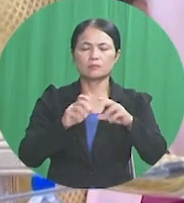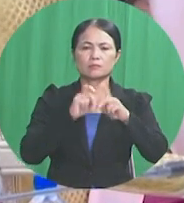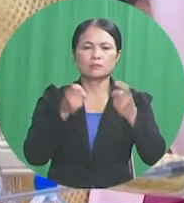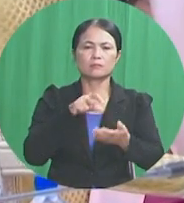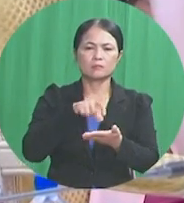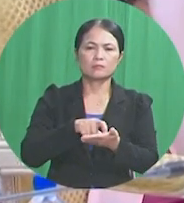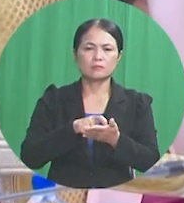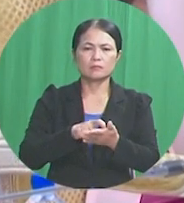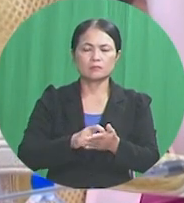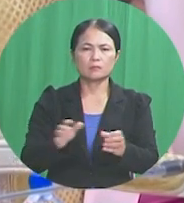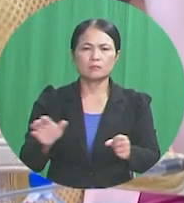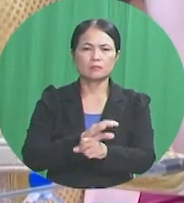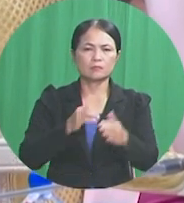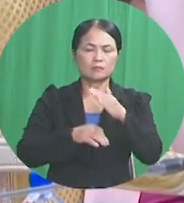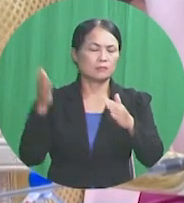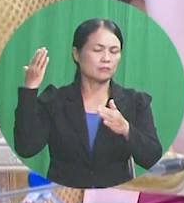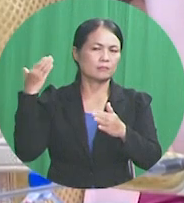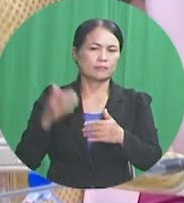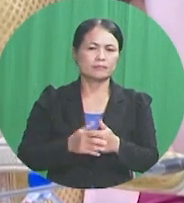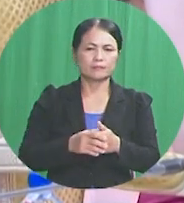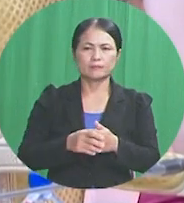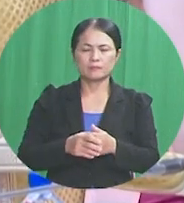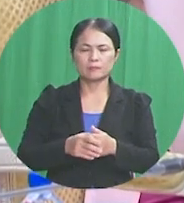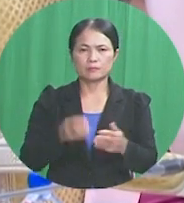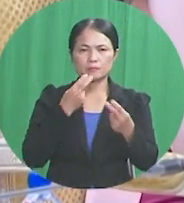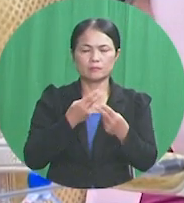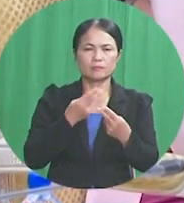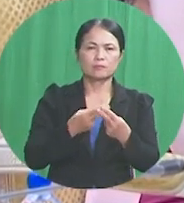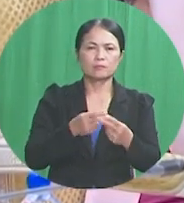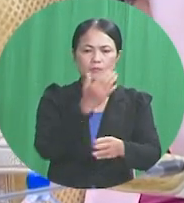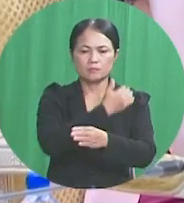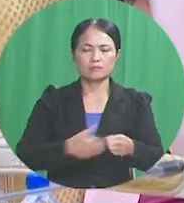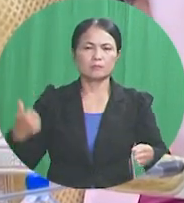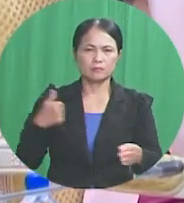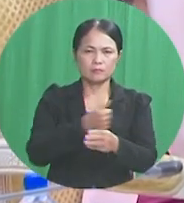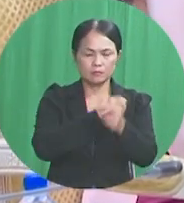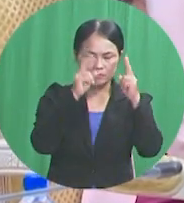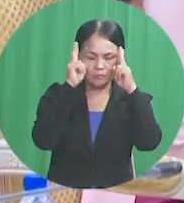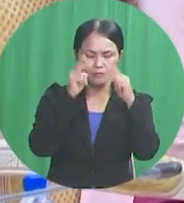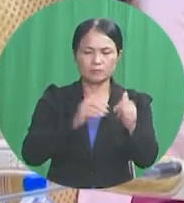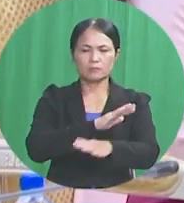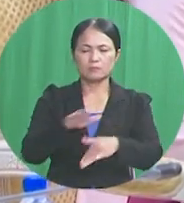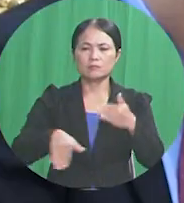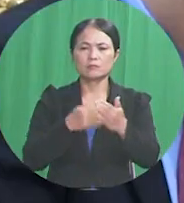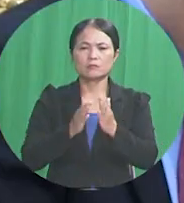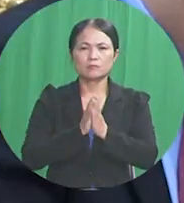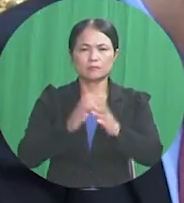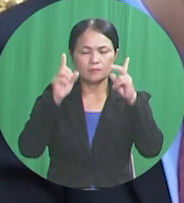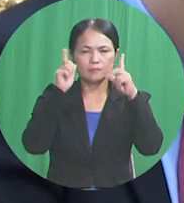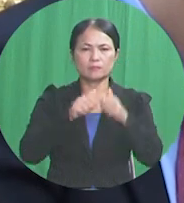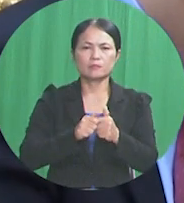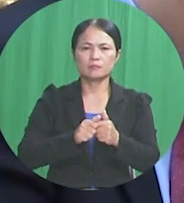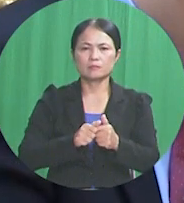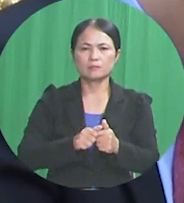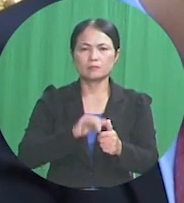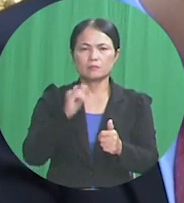การกอนดาลวิสามัญกอนลองมกพองได้จิกาชลายตอบสำหรับเดชโชฮุนไซน์บานทลายอมนกุลจูนจมพูไอจดอม